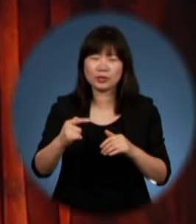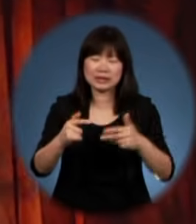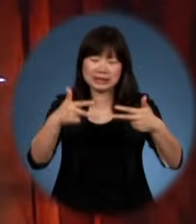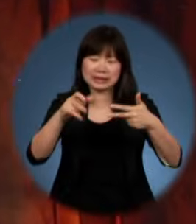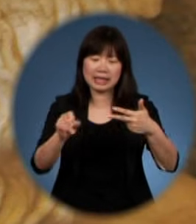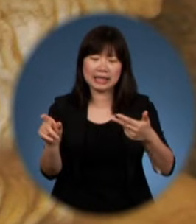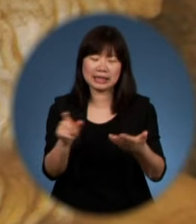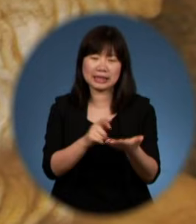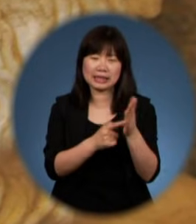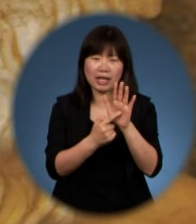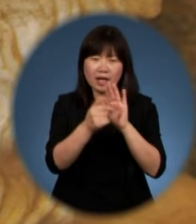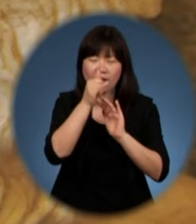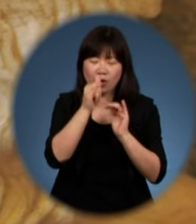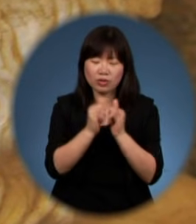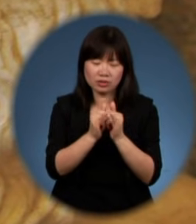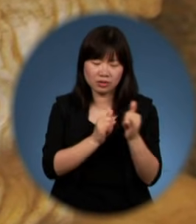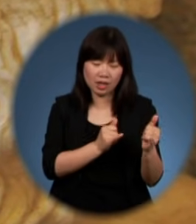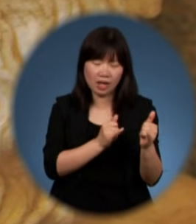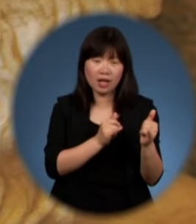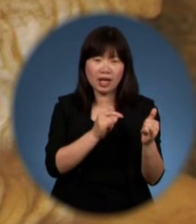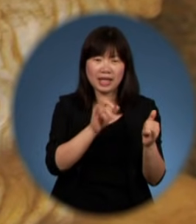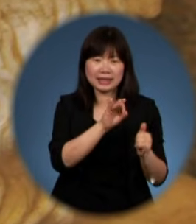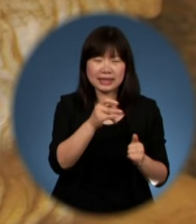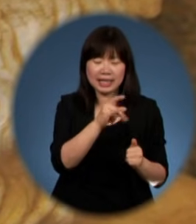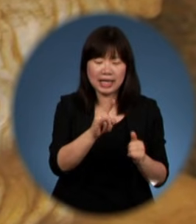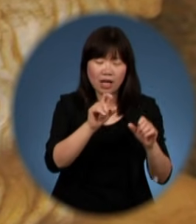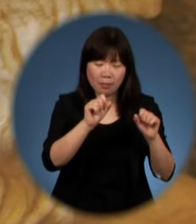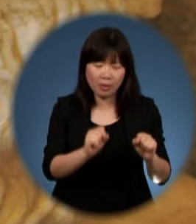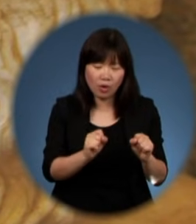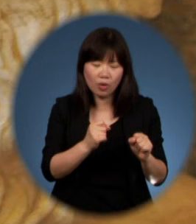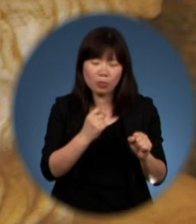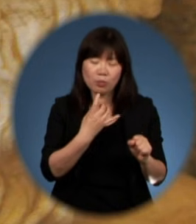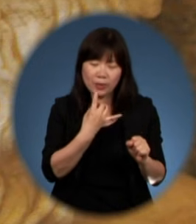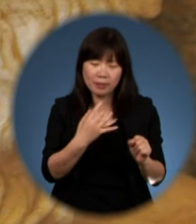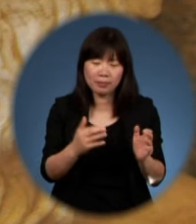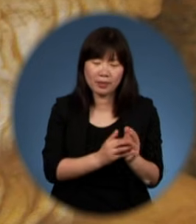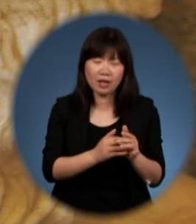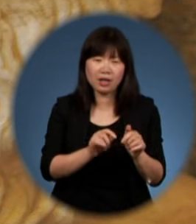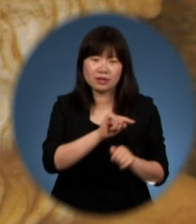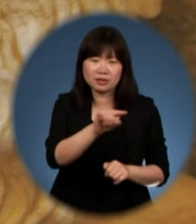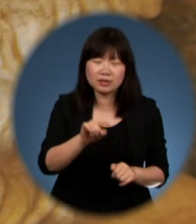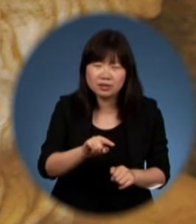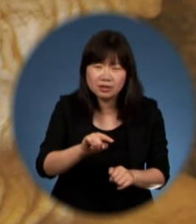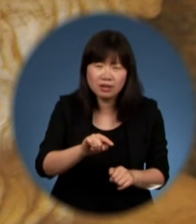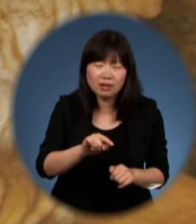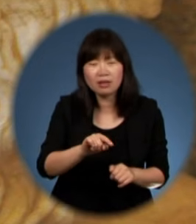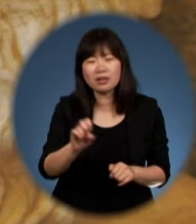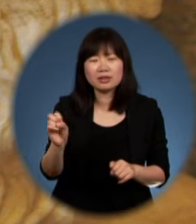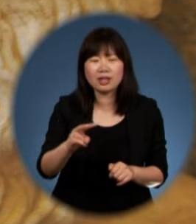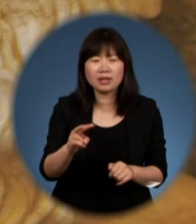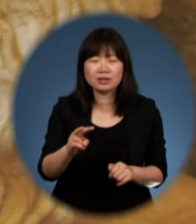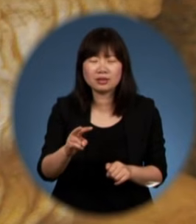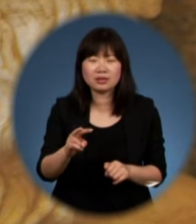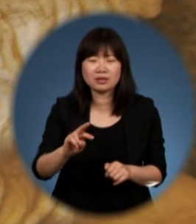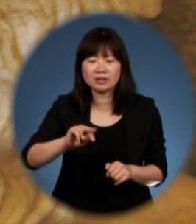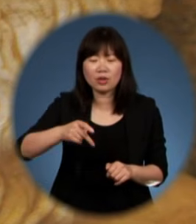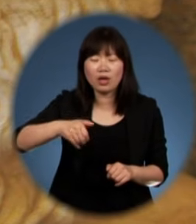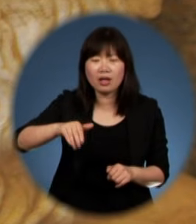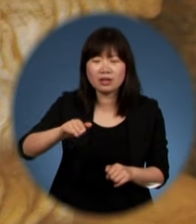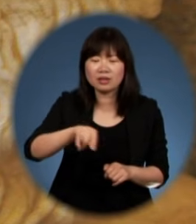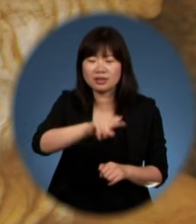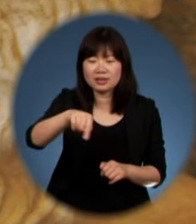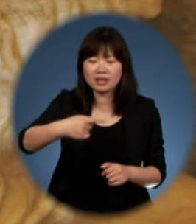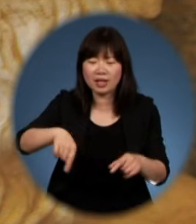나옵니다 사람들은 이 디아의 머물러 있으려 할 뿐 저들 죄수들을 곁으로 다시 데려가 써 저들과